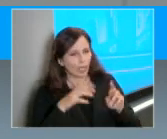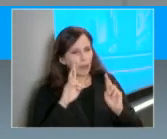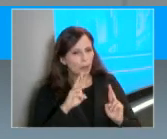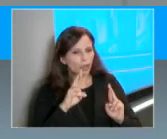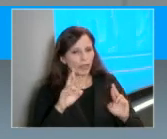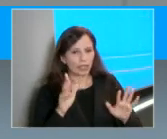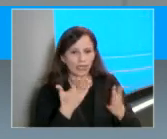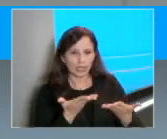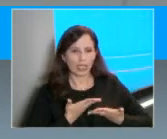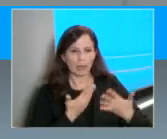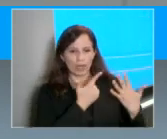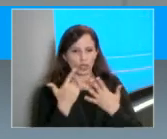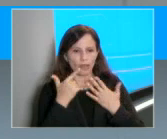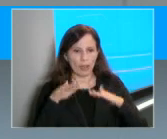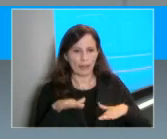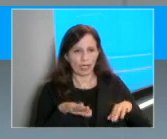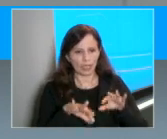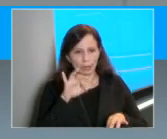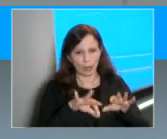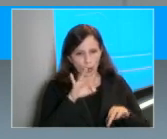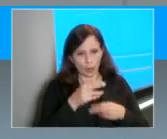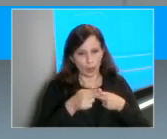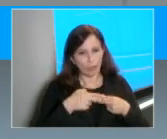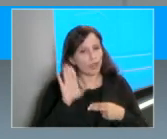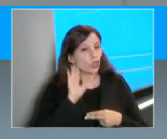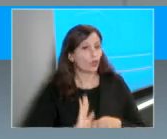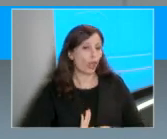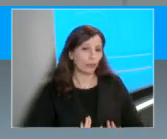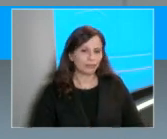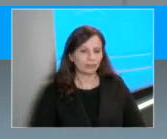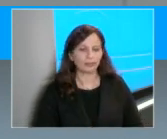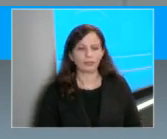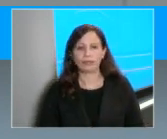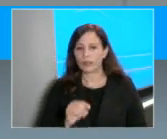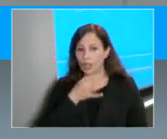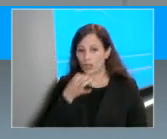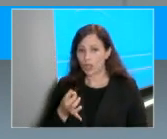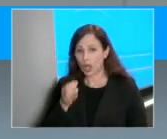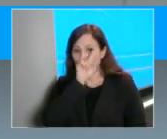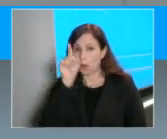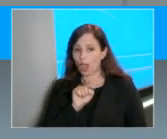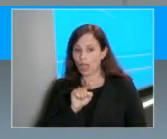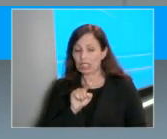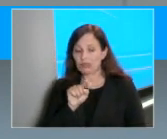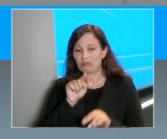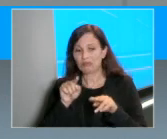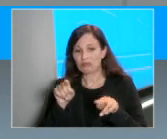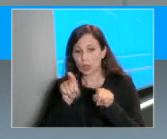הקרובות, אז יקשיבו לעמדה שלנו בצורה יותר נחושה, עניינית. כי תראה, יכול להיות שנגיע לאותן תוצאות, פחות או